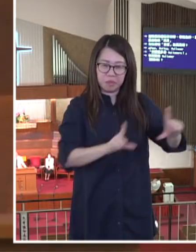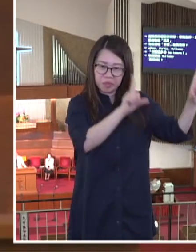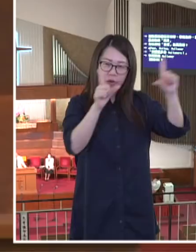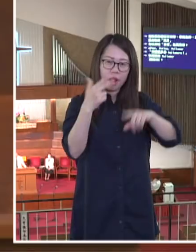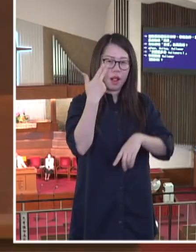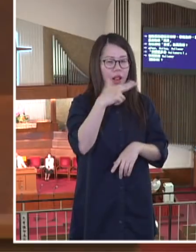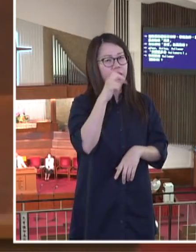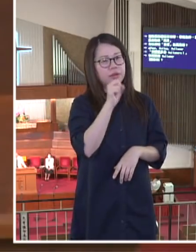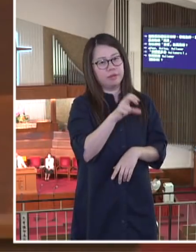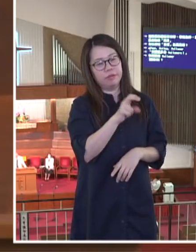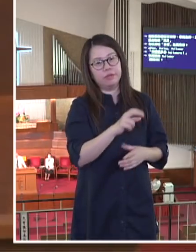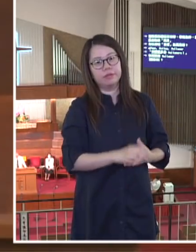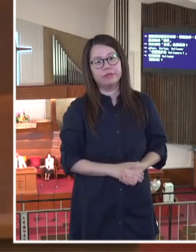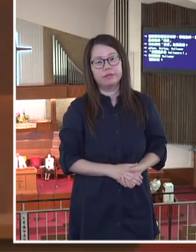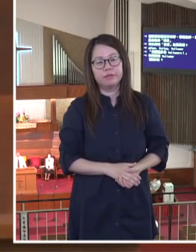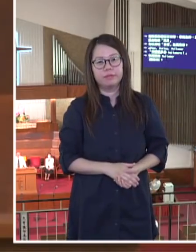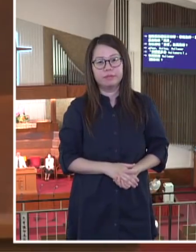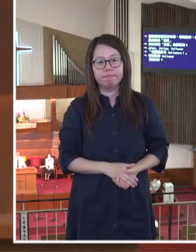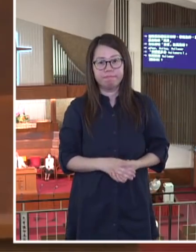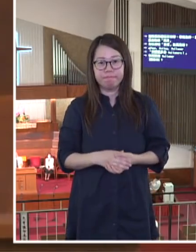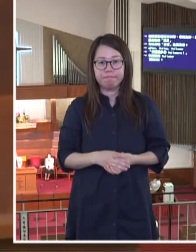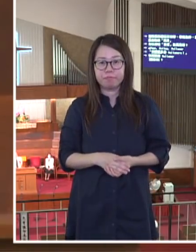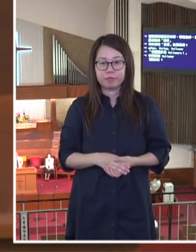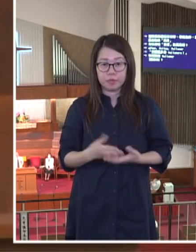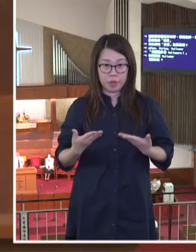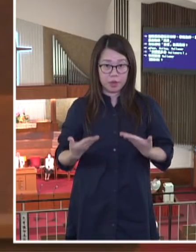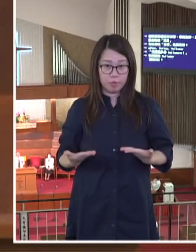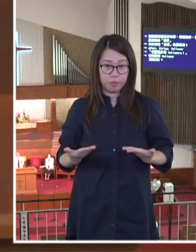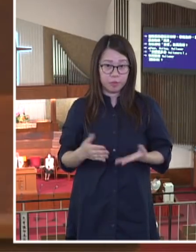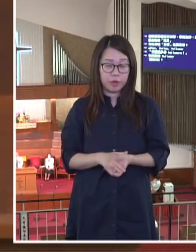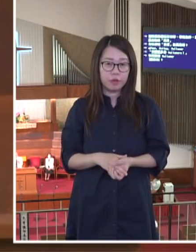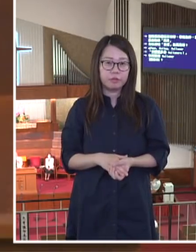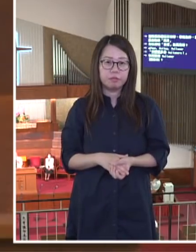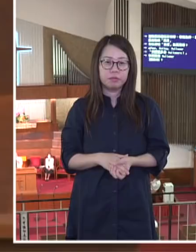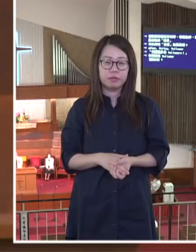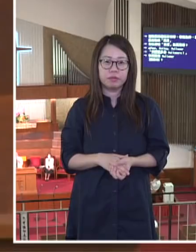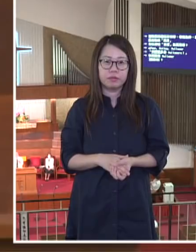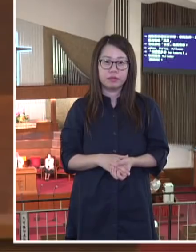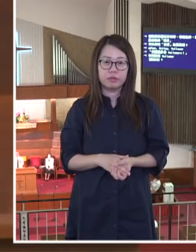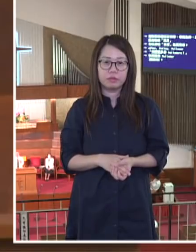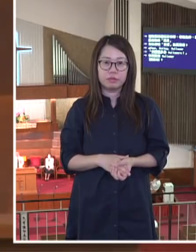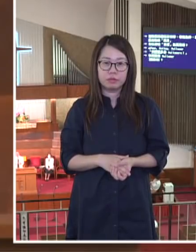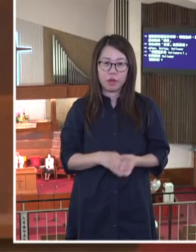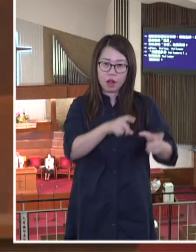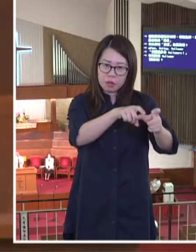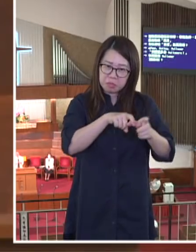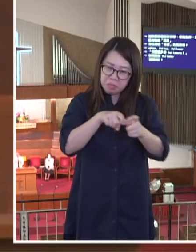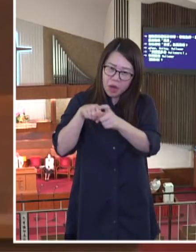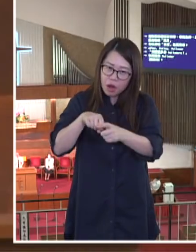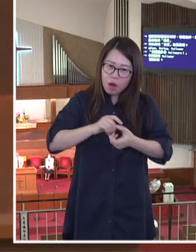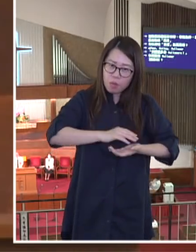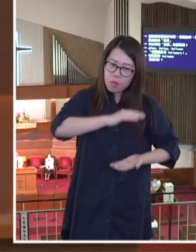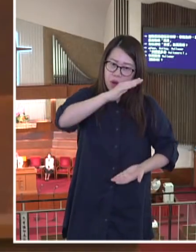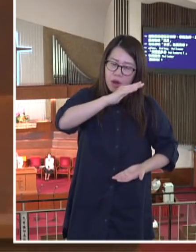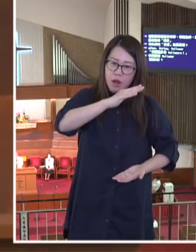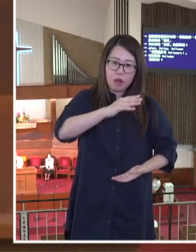但我想提醒弟兄姊妹，就是今日这个是不是就是人的满足，就是人去跟